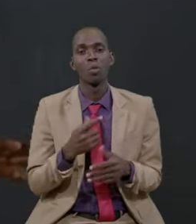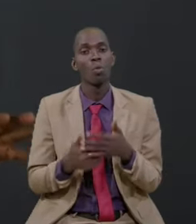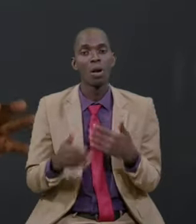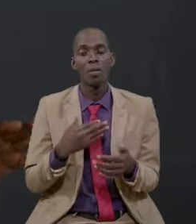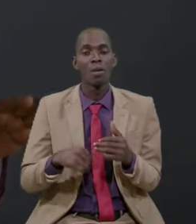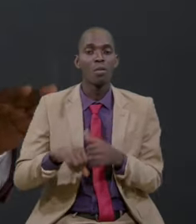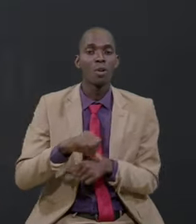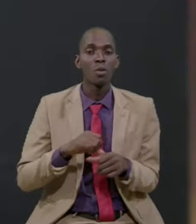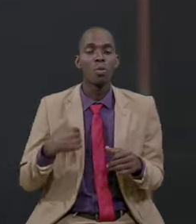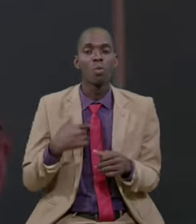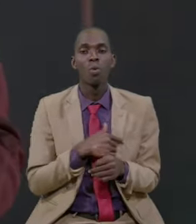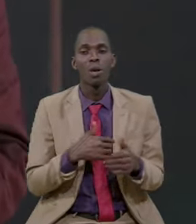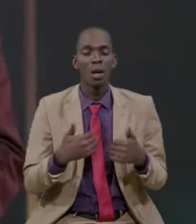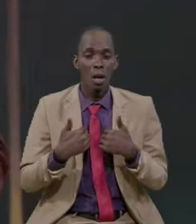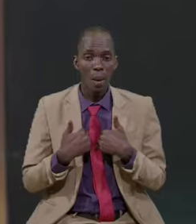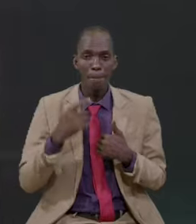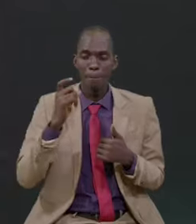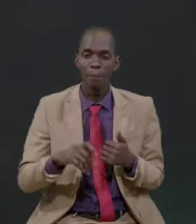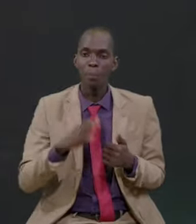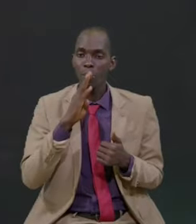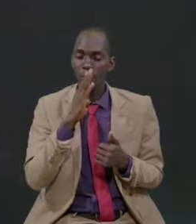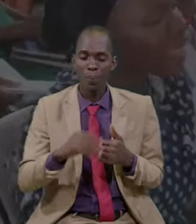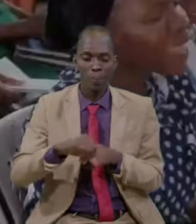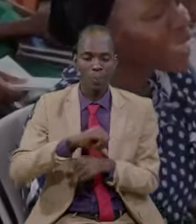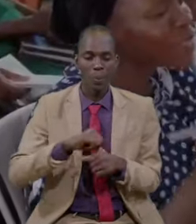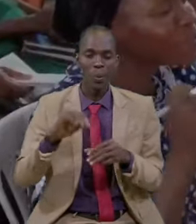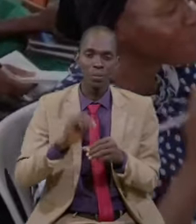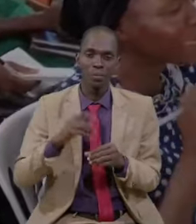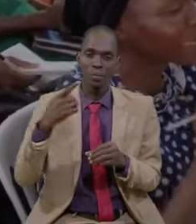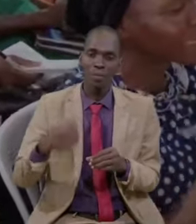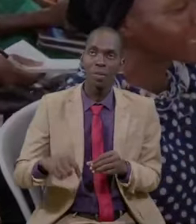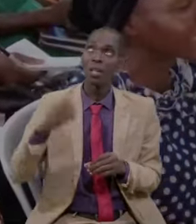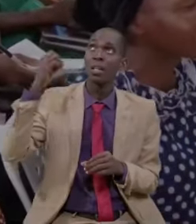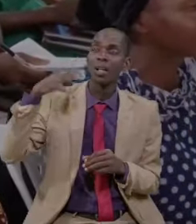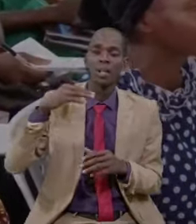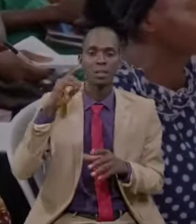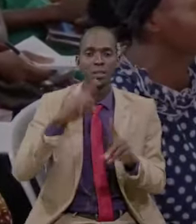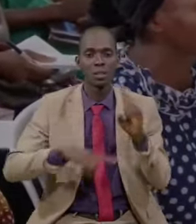Quelle que soit la communion que nous avons, ça doit être dans la lumière. Donnez-moi un bon amen.